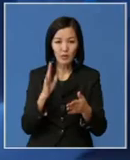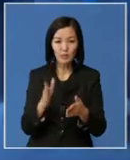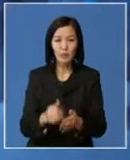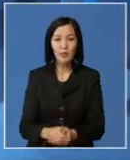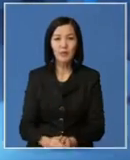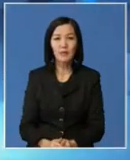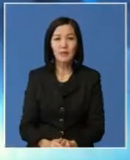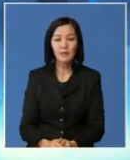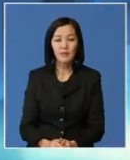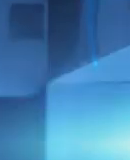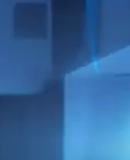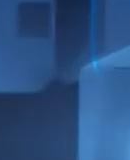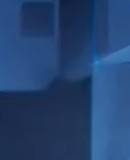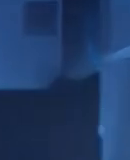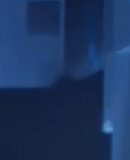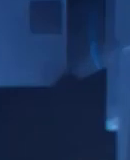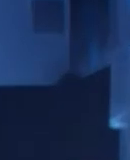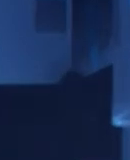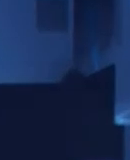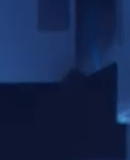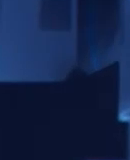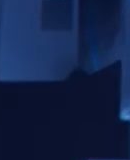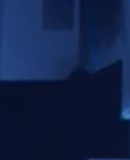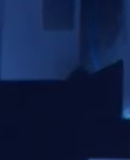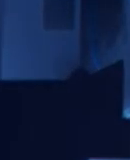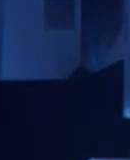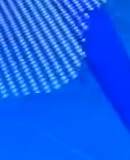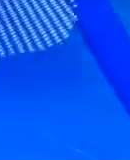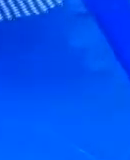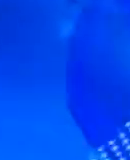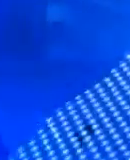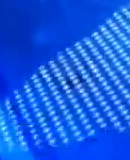Ержан Дүйсен, Жетісу арнасы, Көксу ауданынан.